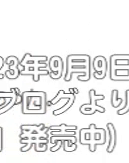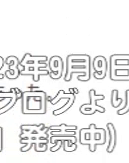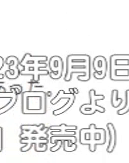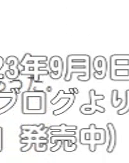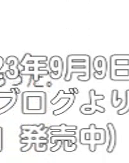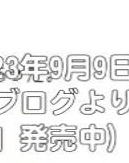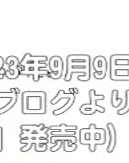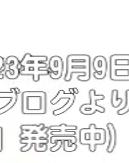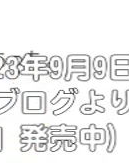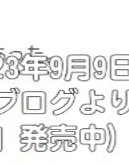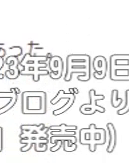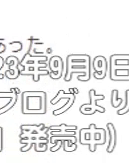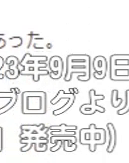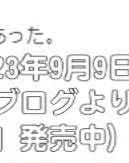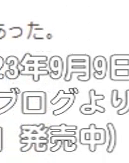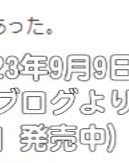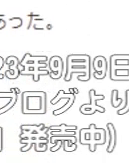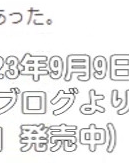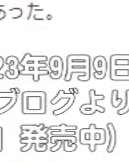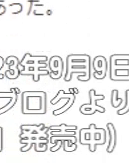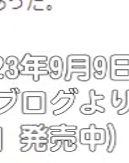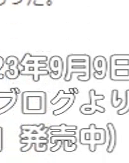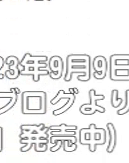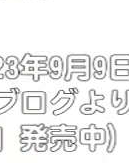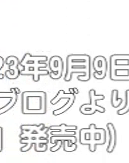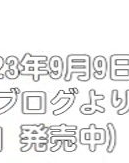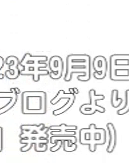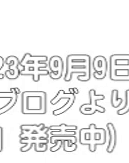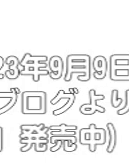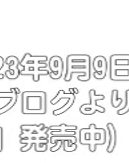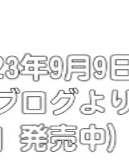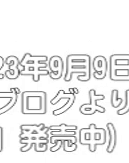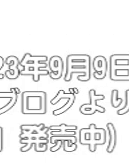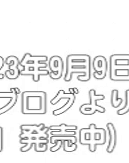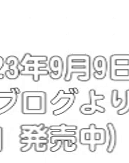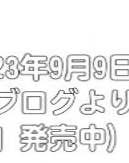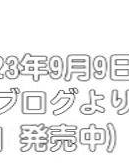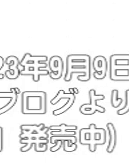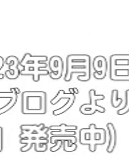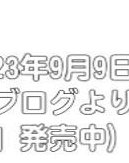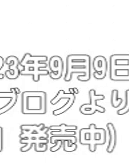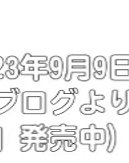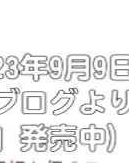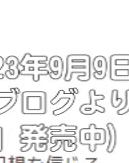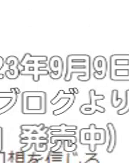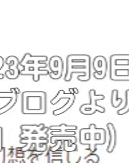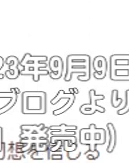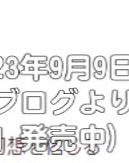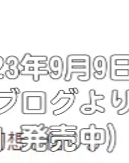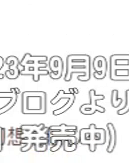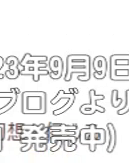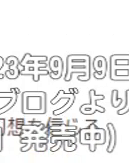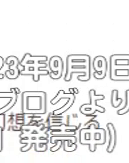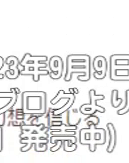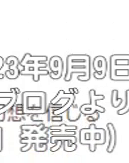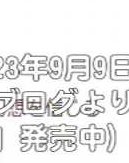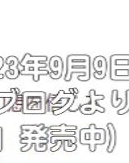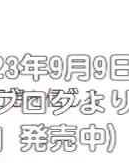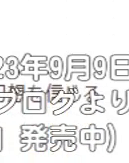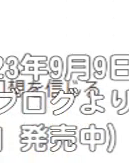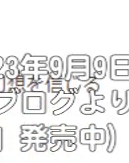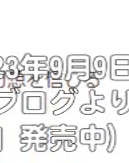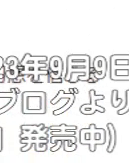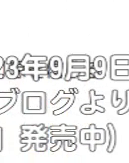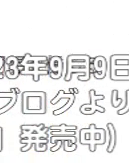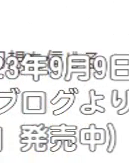多ければ多いほど、ワクチンなどで得た免疫をすり抜ける、その確率が上がりますので、ちょっと不気味だということになります、ね。 そうですね。これが